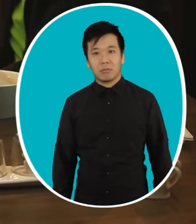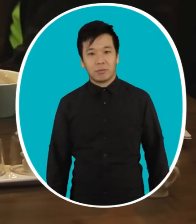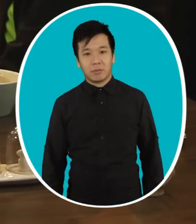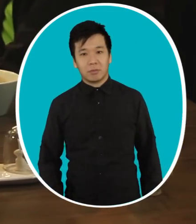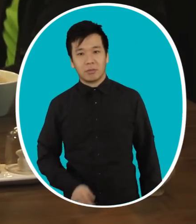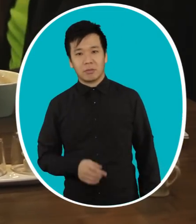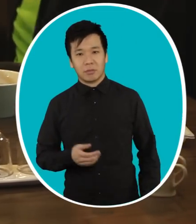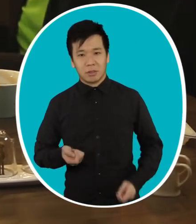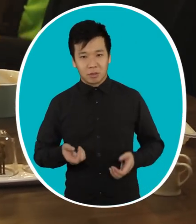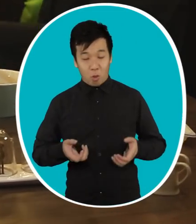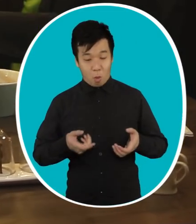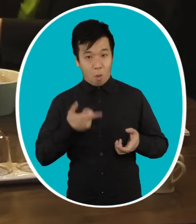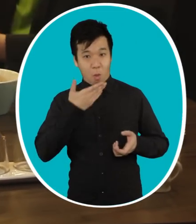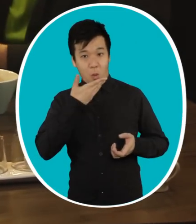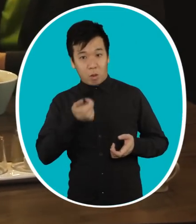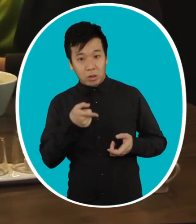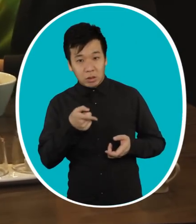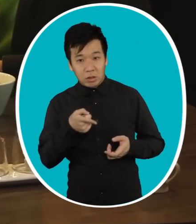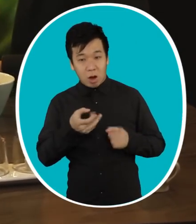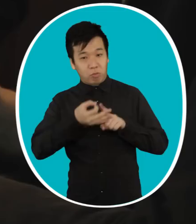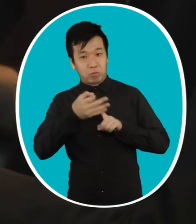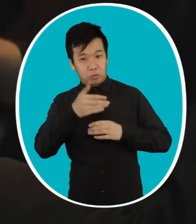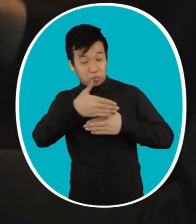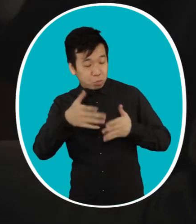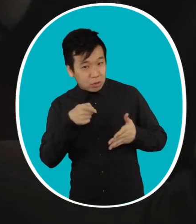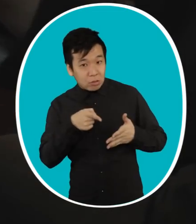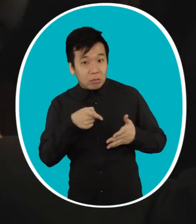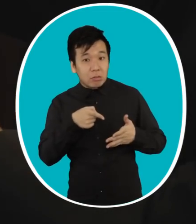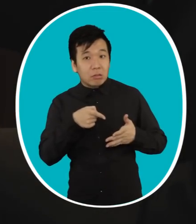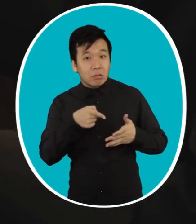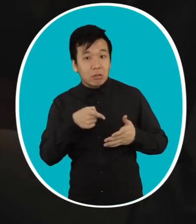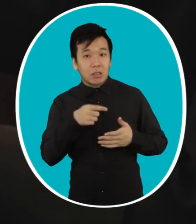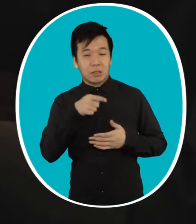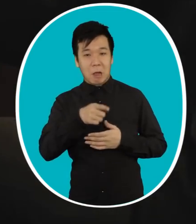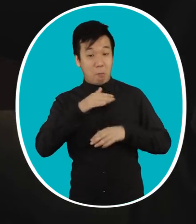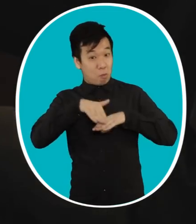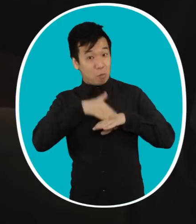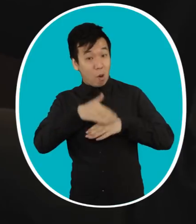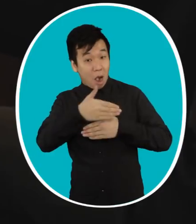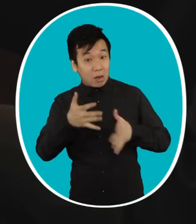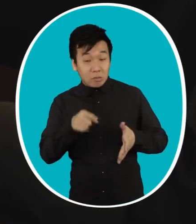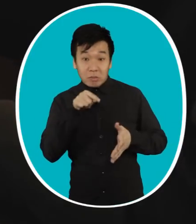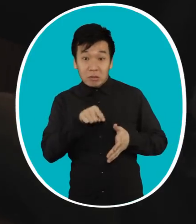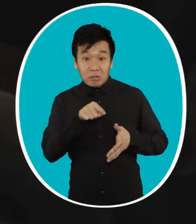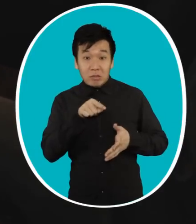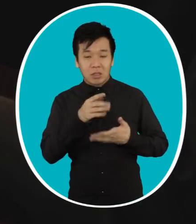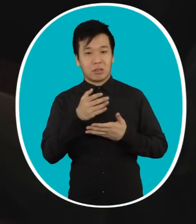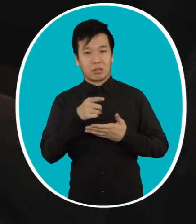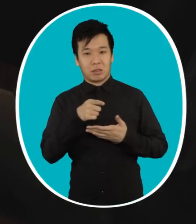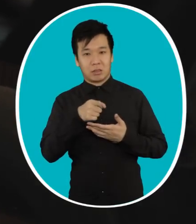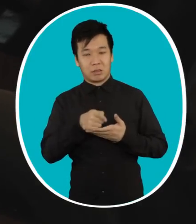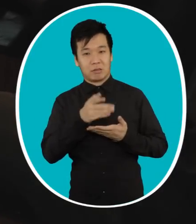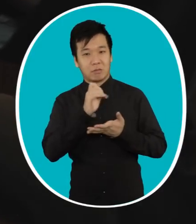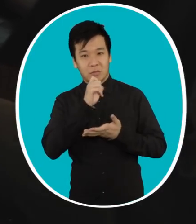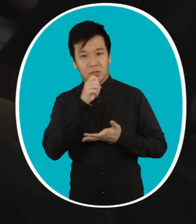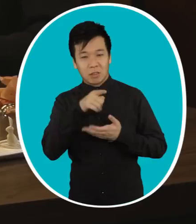哎呀，好靚啊！呢、這個咪潘朵拉嘅盒子。 這個咧唔係一個普通嘅biscuit， 係 blessed， 即係